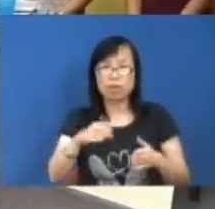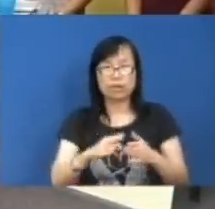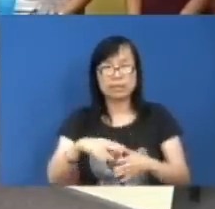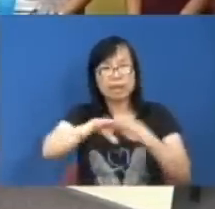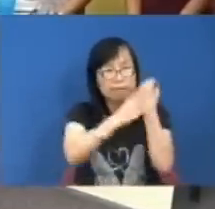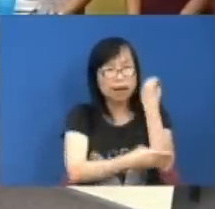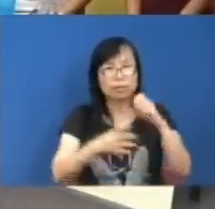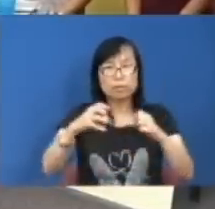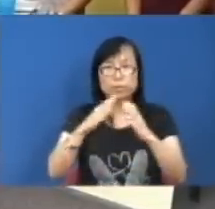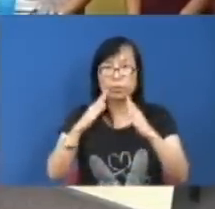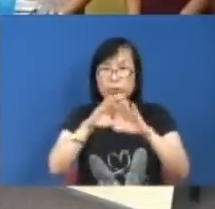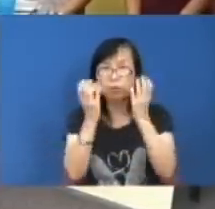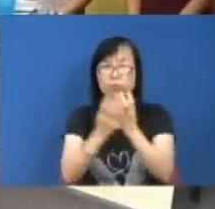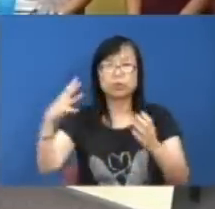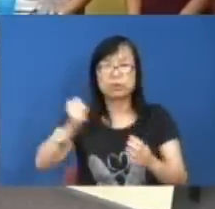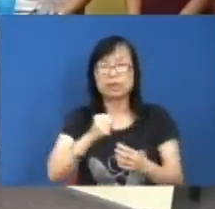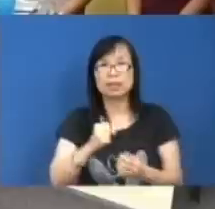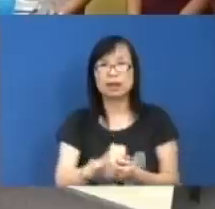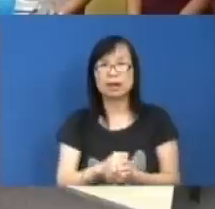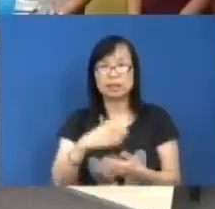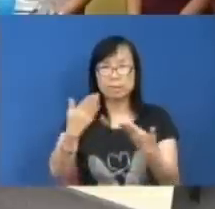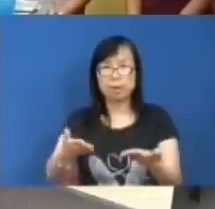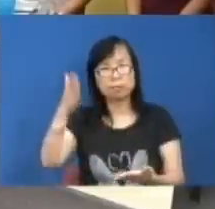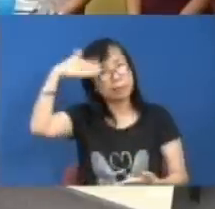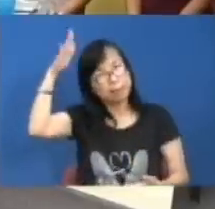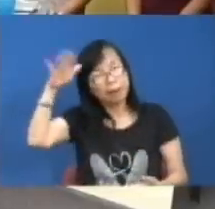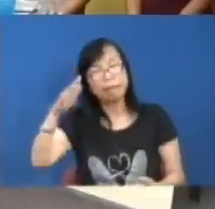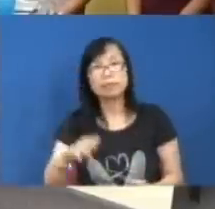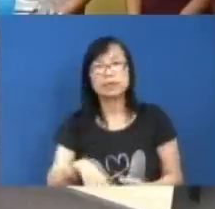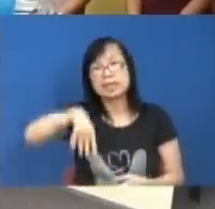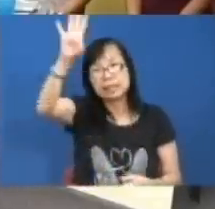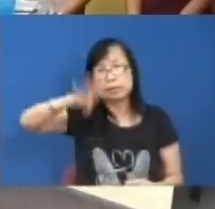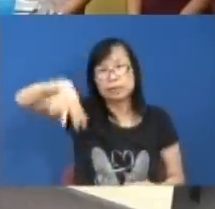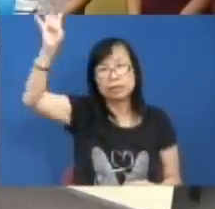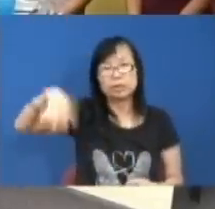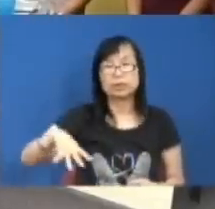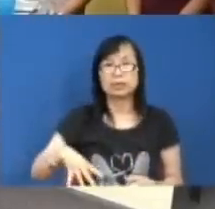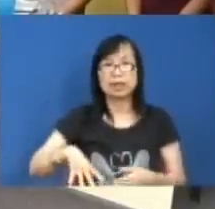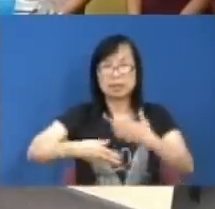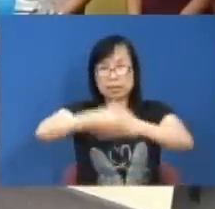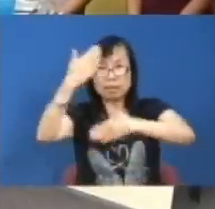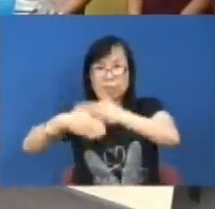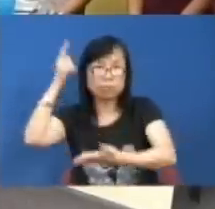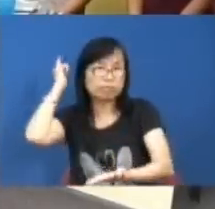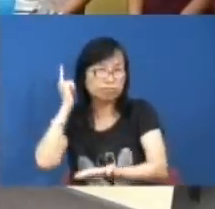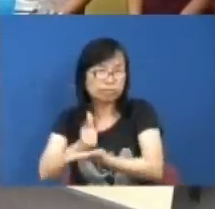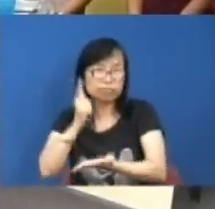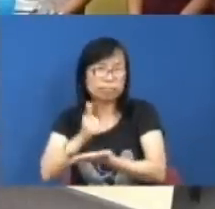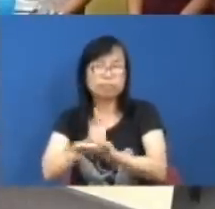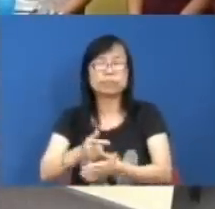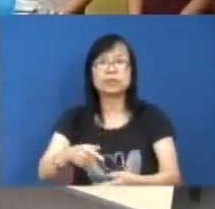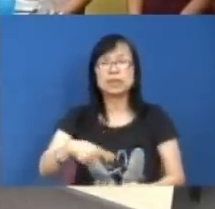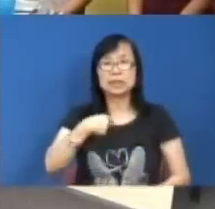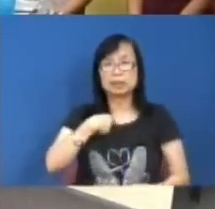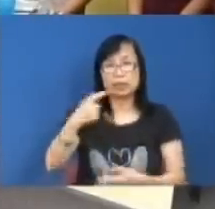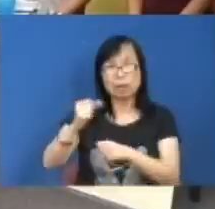好，或者係市建局啲同事都好啦，睇到呢集之後明白咧，就係油漆咧對成個樓宇衞生係非常之重要噶。咁所以有多啲